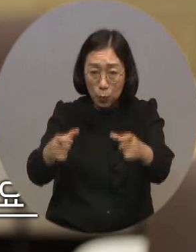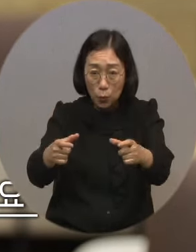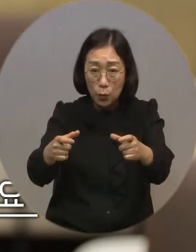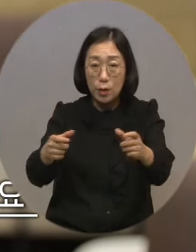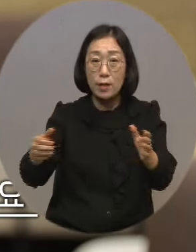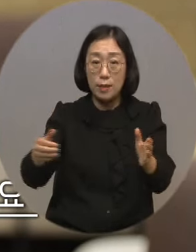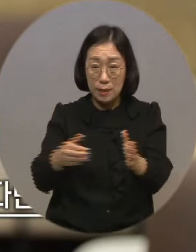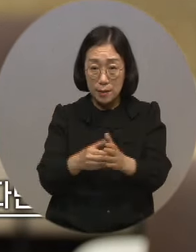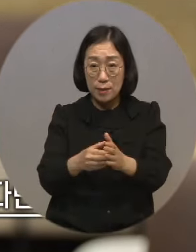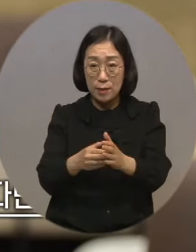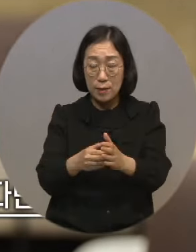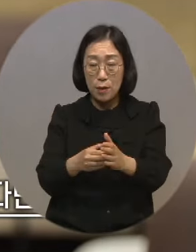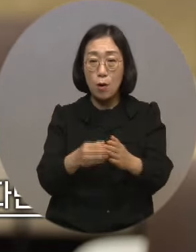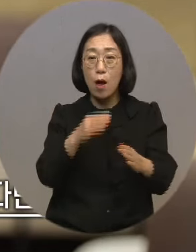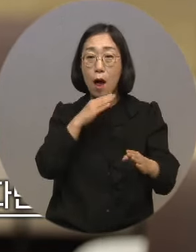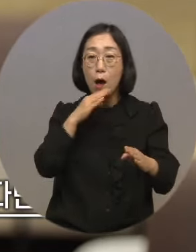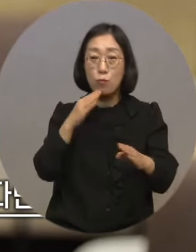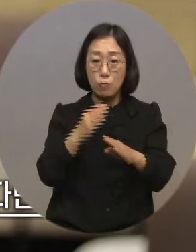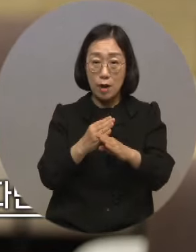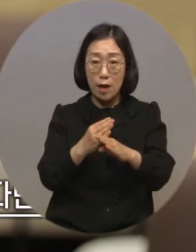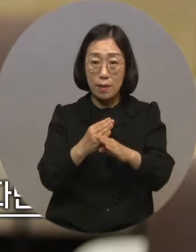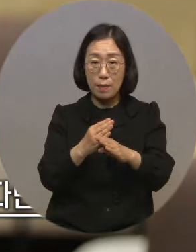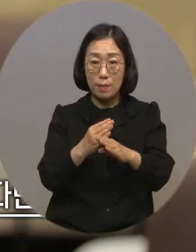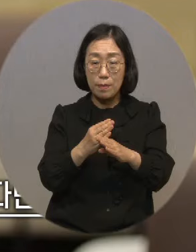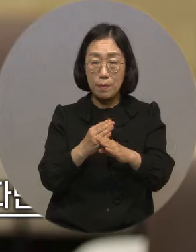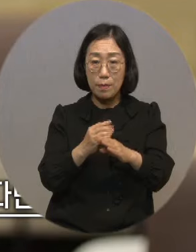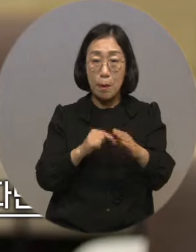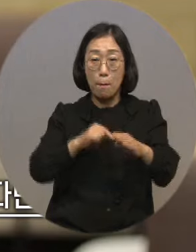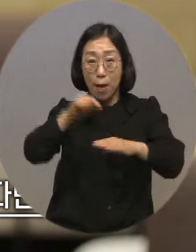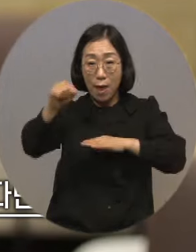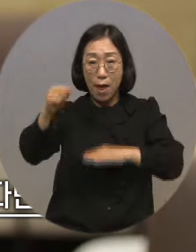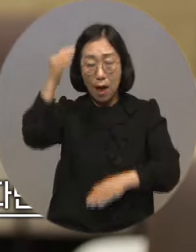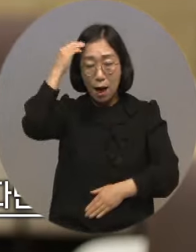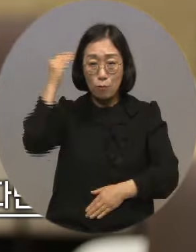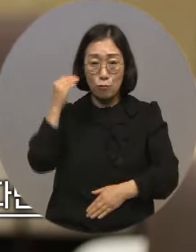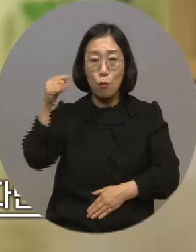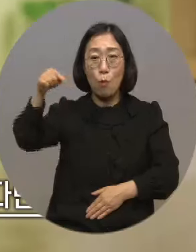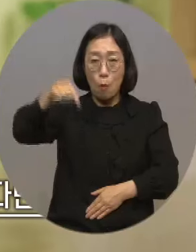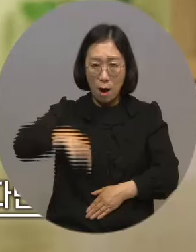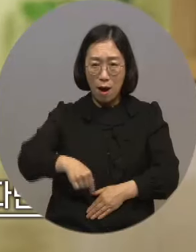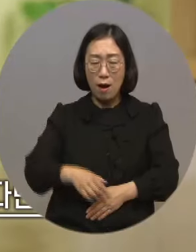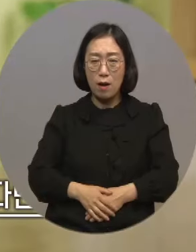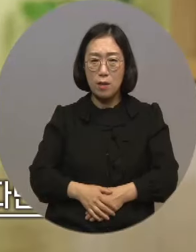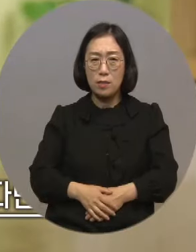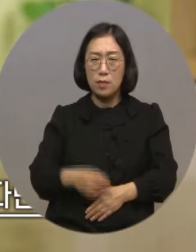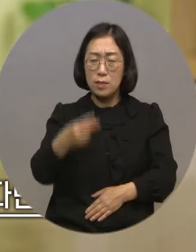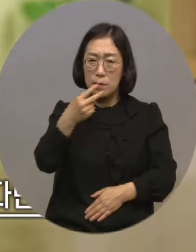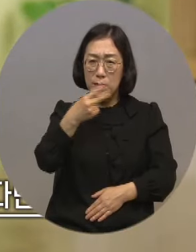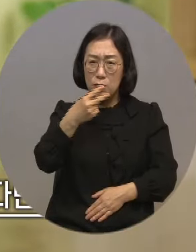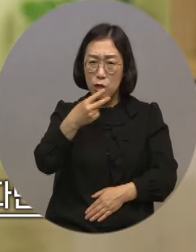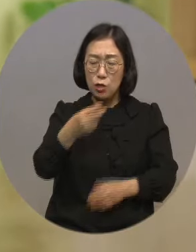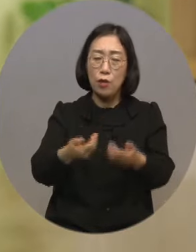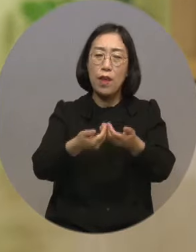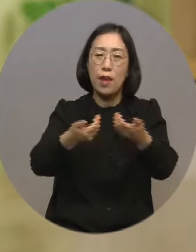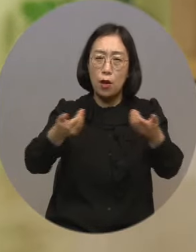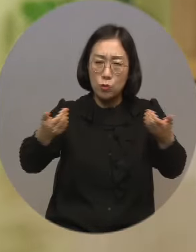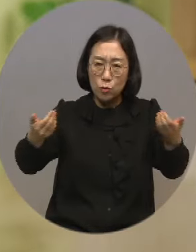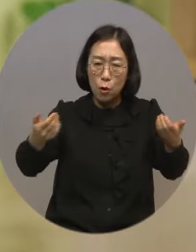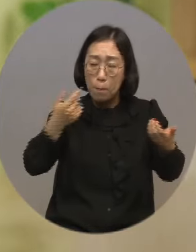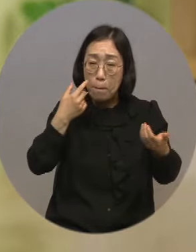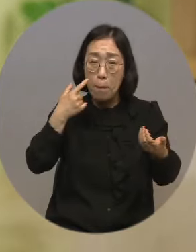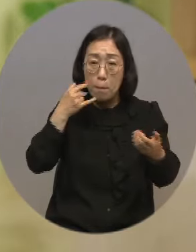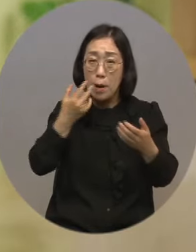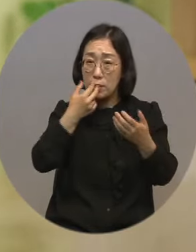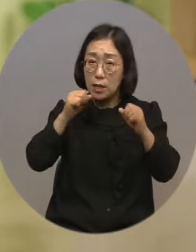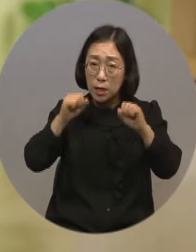그때 2000년에 헤어진 엄마를 아직까지 지금 모릅니다. 만약 살아계시다면 지금